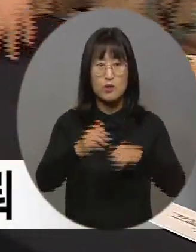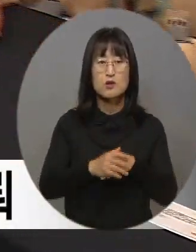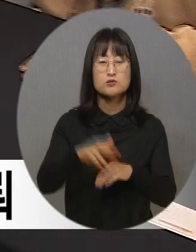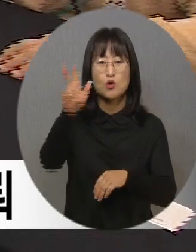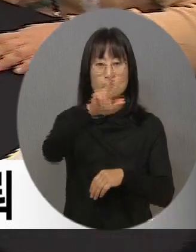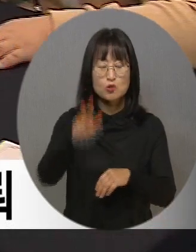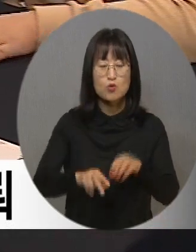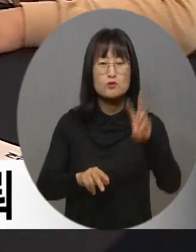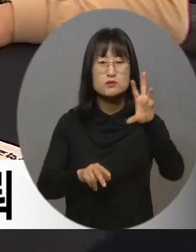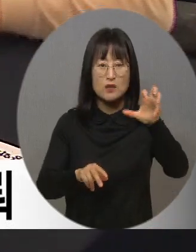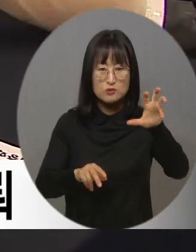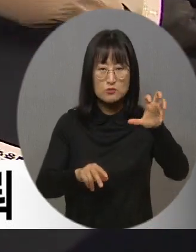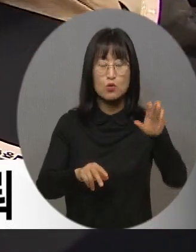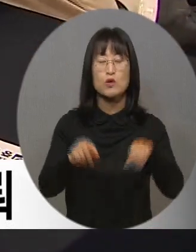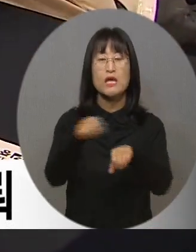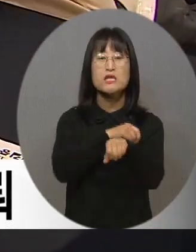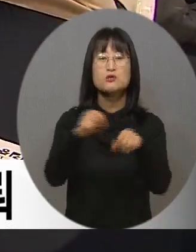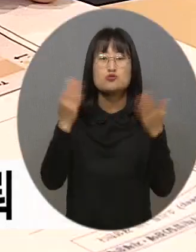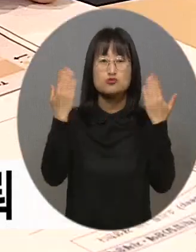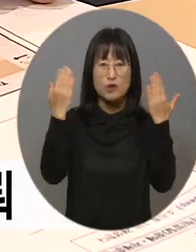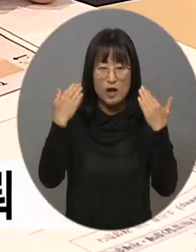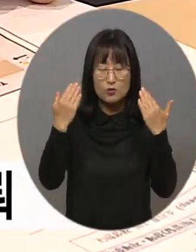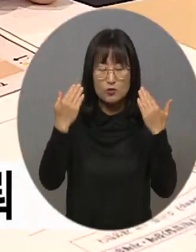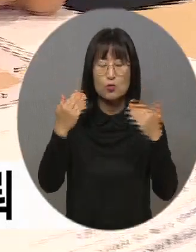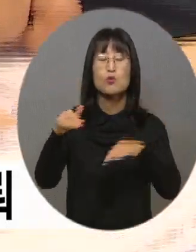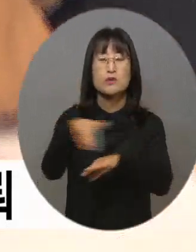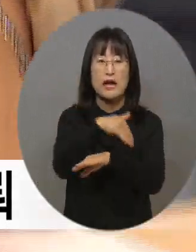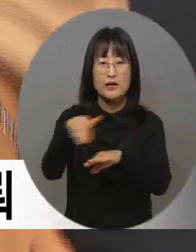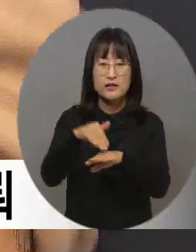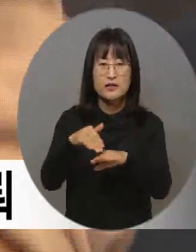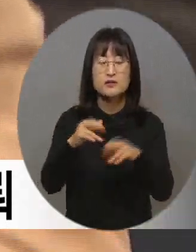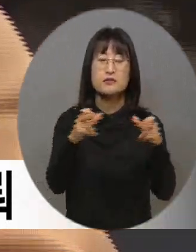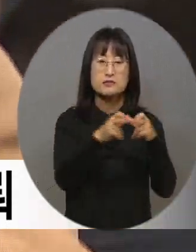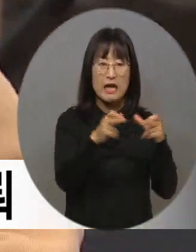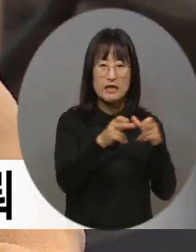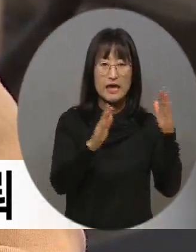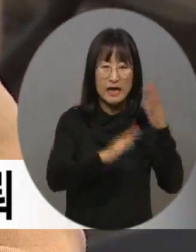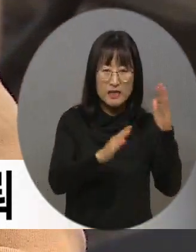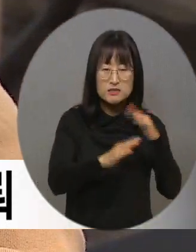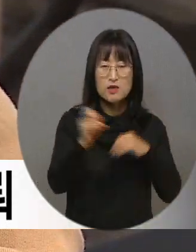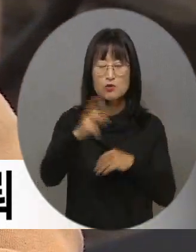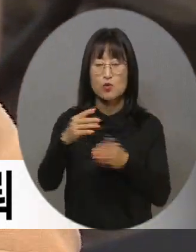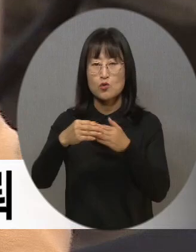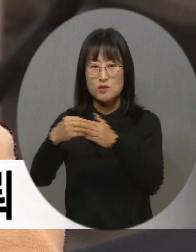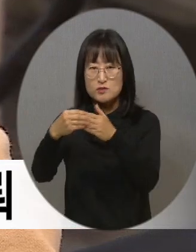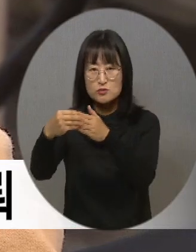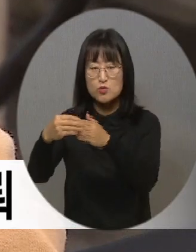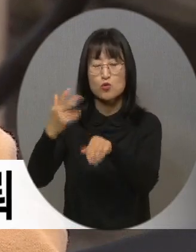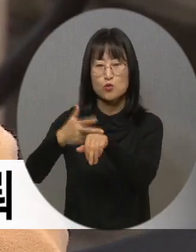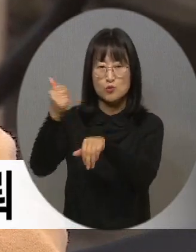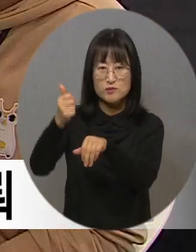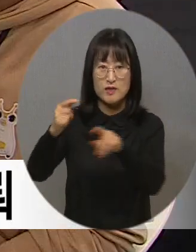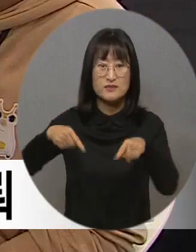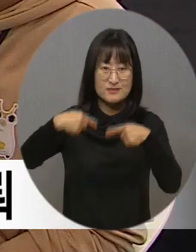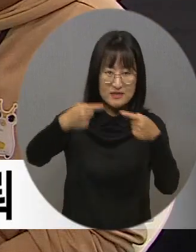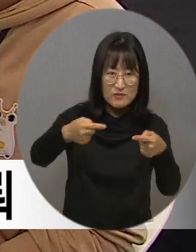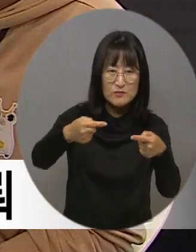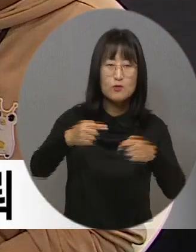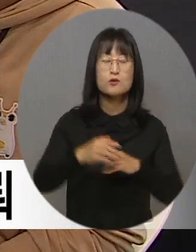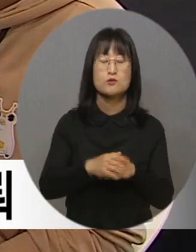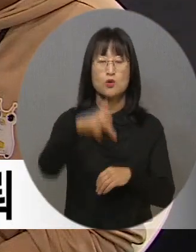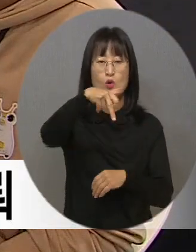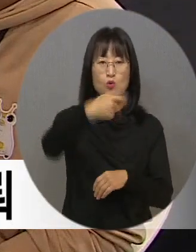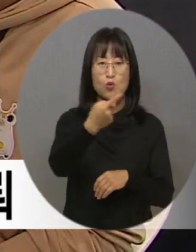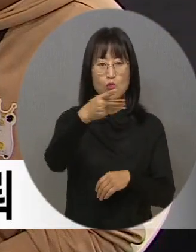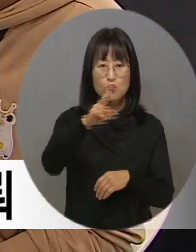35개 특수학교에 재학 중인 장애 청소년 100여 명과 인솔교사 등이 참여한 가운데 최근 각광받고 있는 코딩